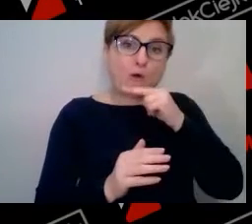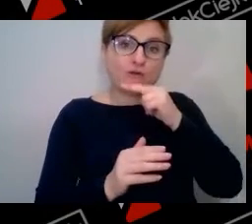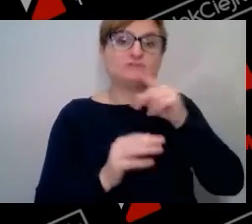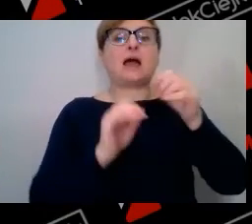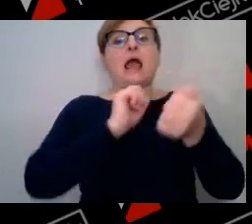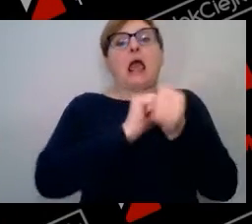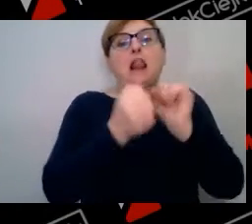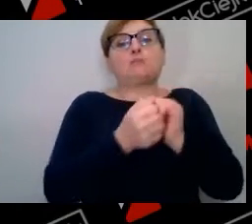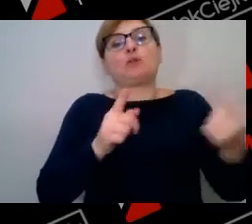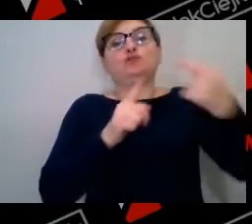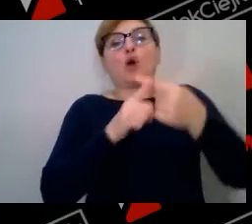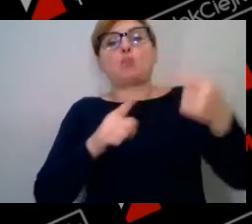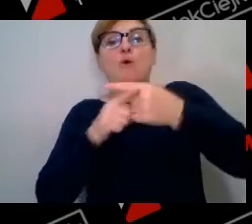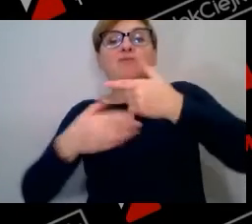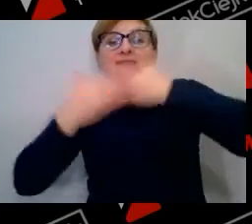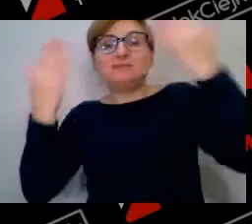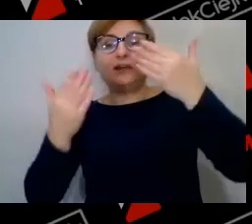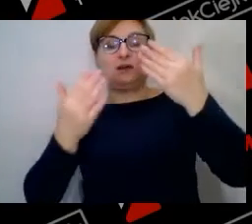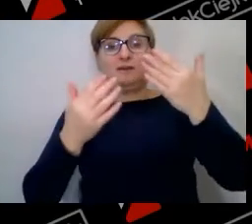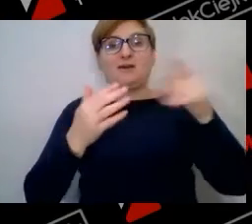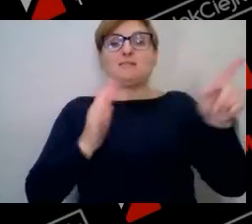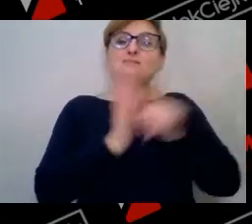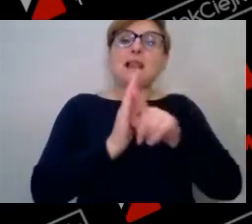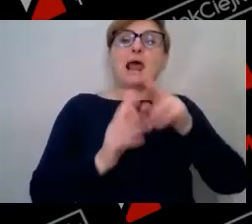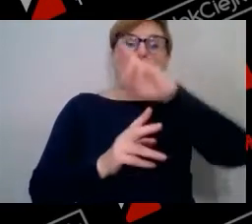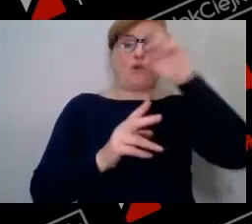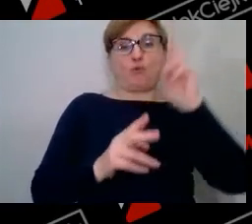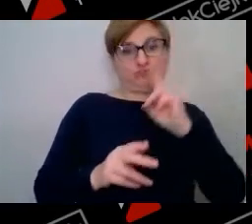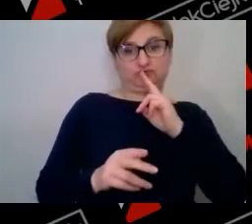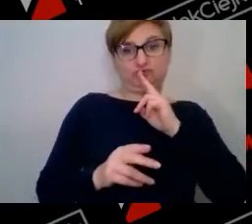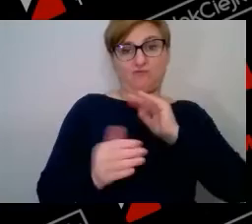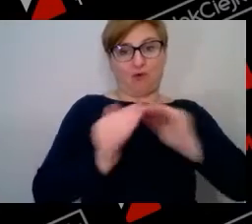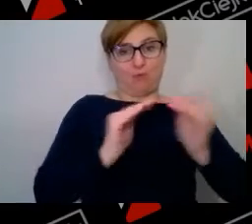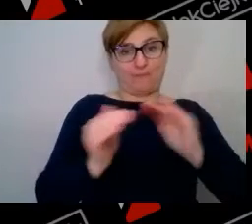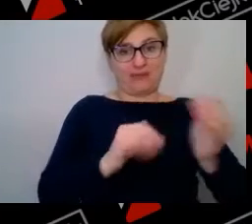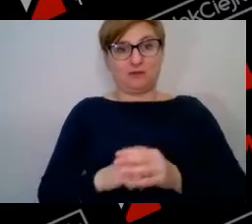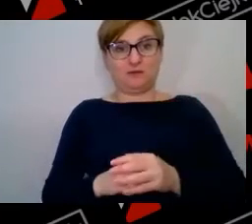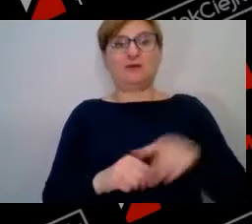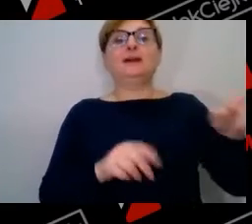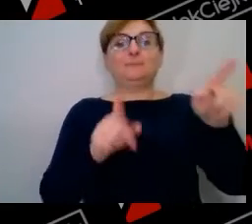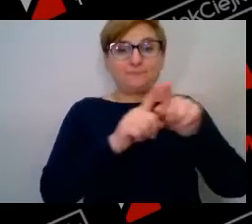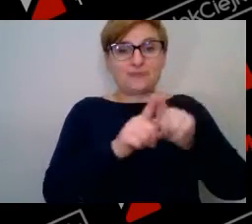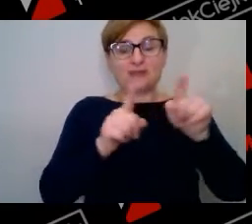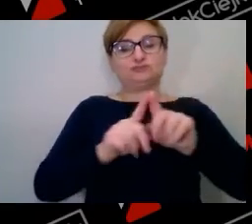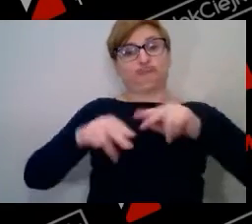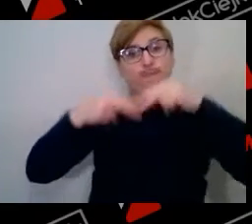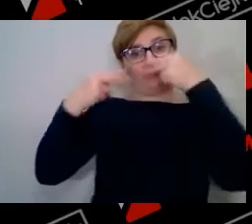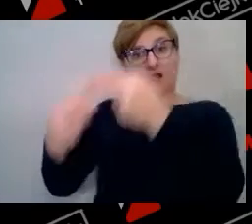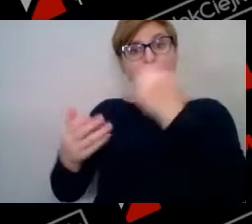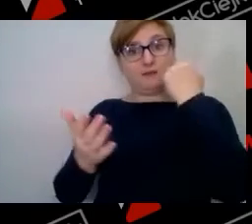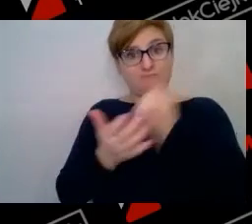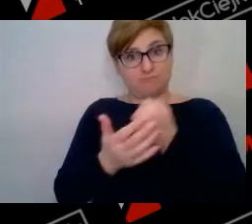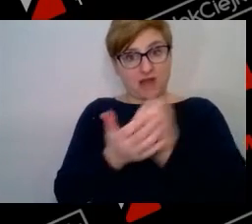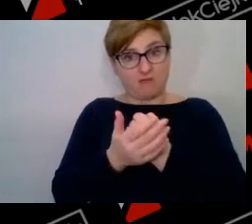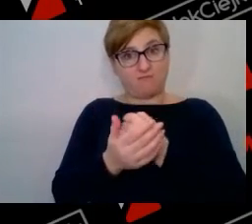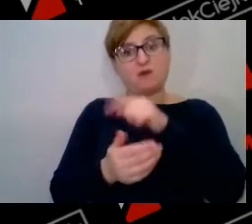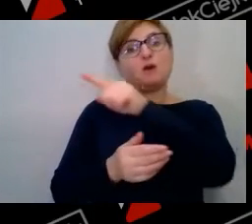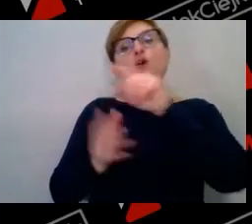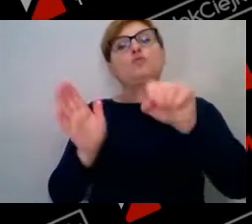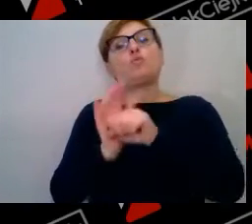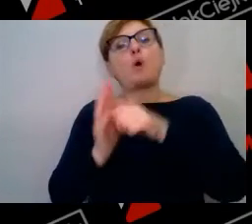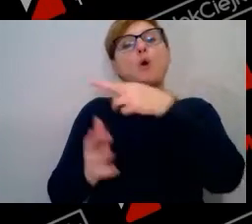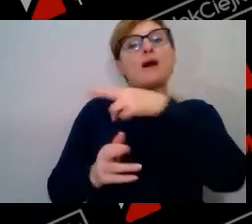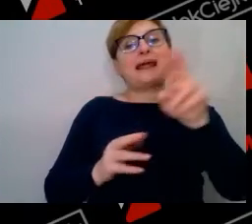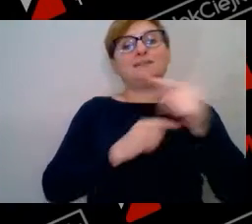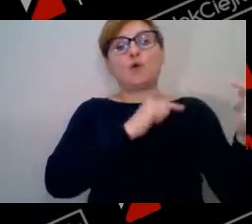rodziców. Pisali do nas również pracownicy kultury, przekazałyśmy sprawę do odrębnej grupy rady konsultacyjnej, która zajmie się